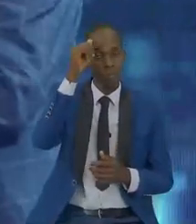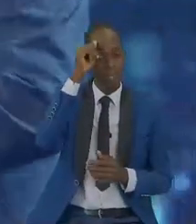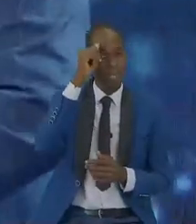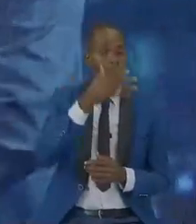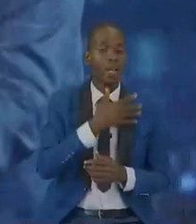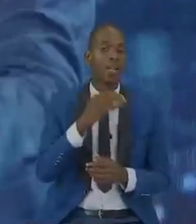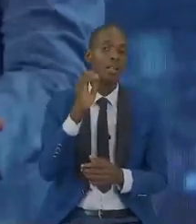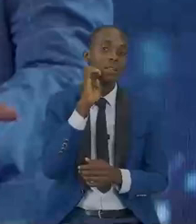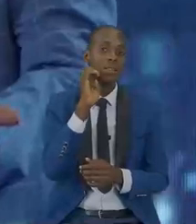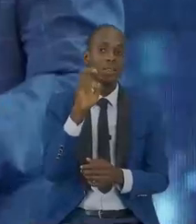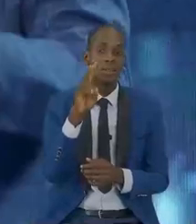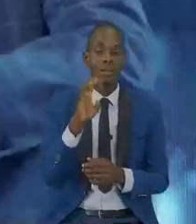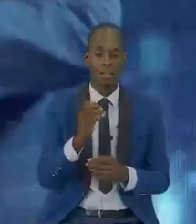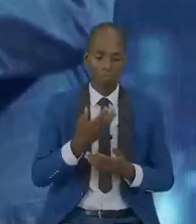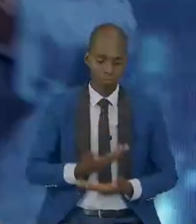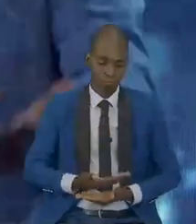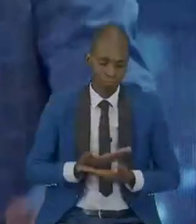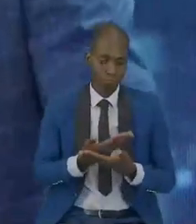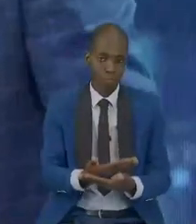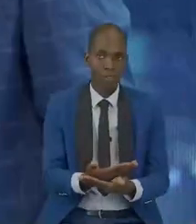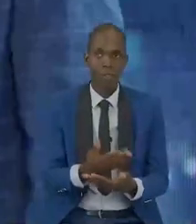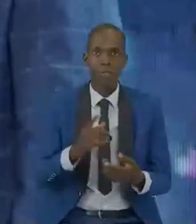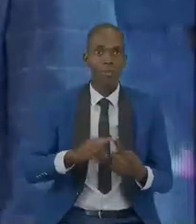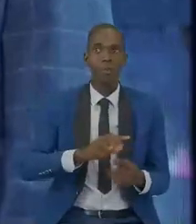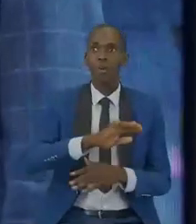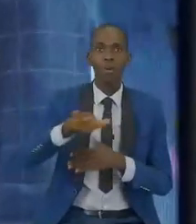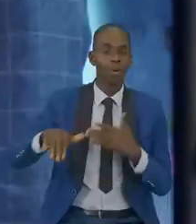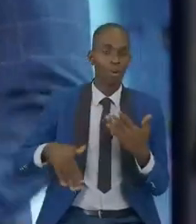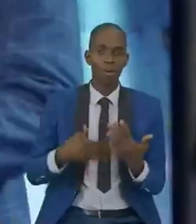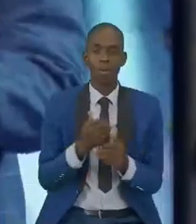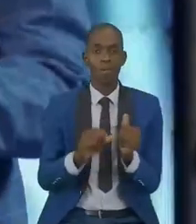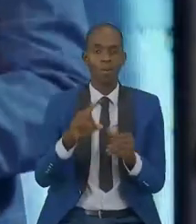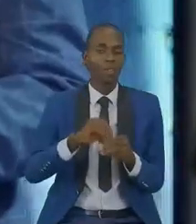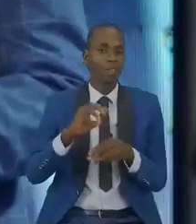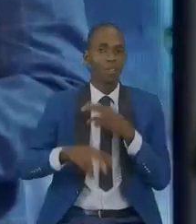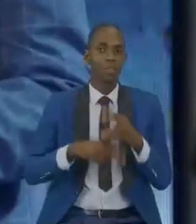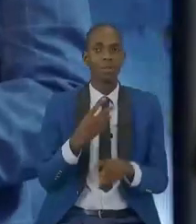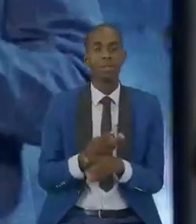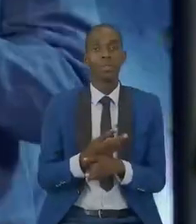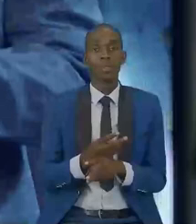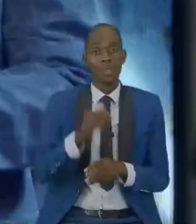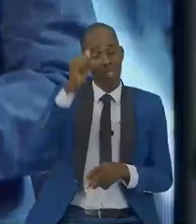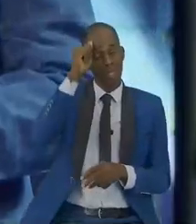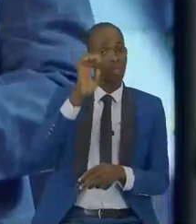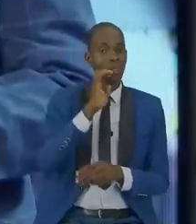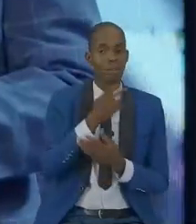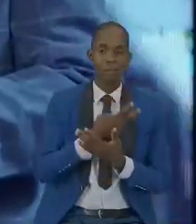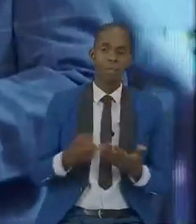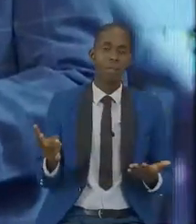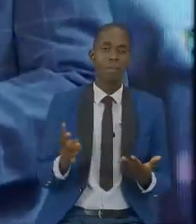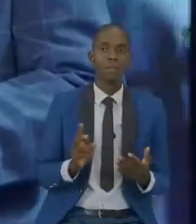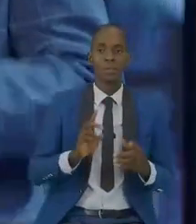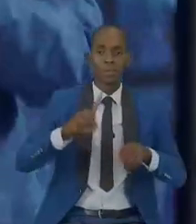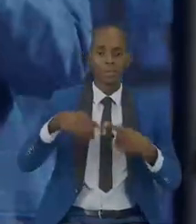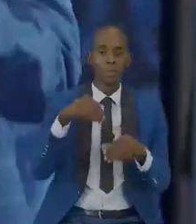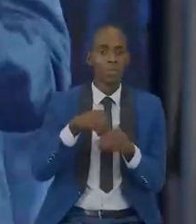jusqu'à ce que cela remonte à Adam, Adam et Ève, on a vu que nous sommes descendus